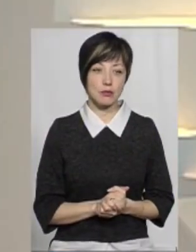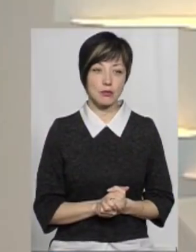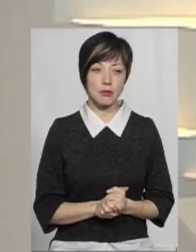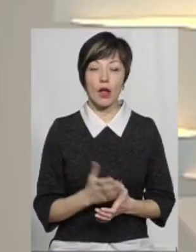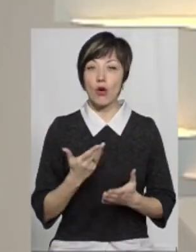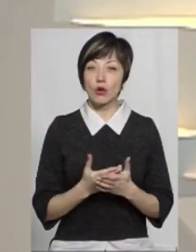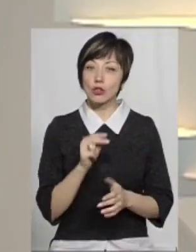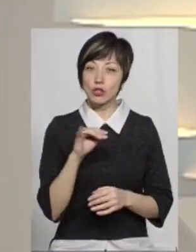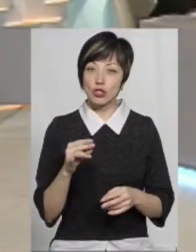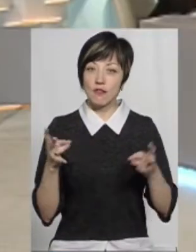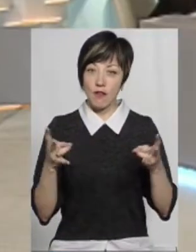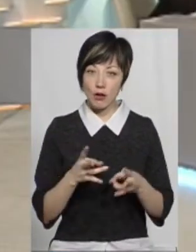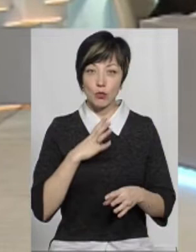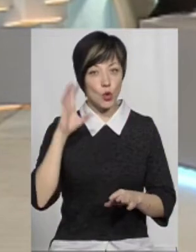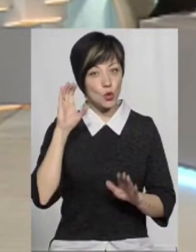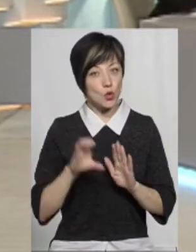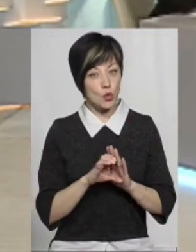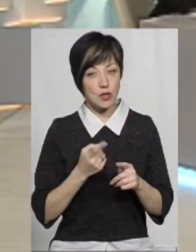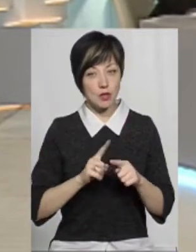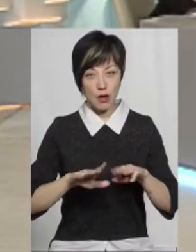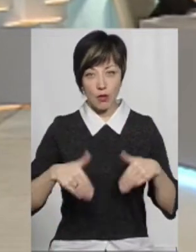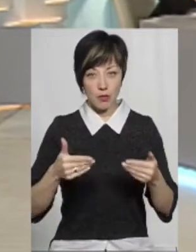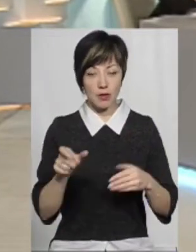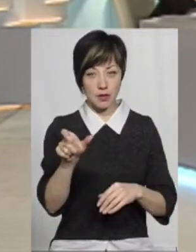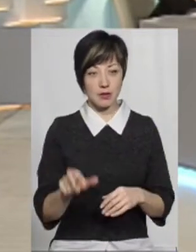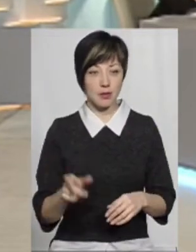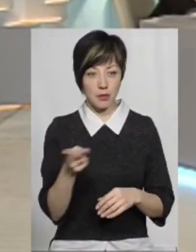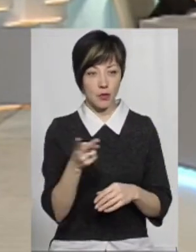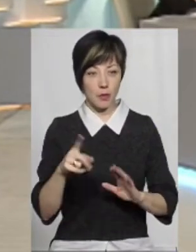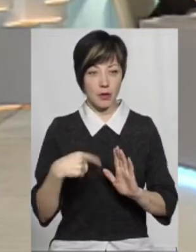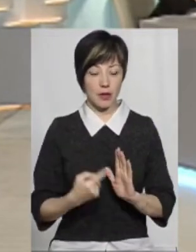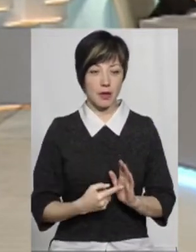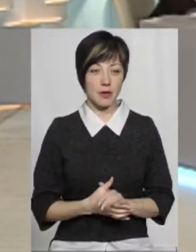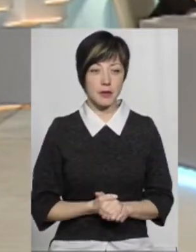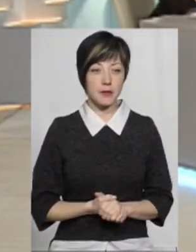От чи варто було дослухатись? Це до вас обох питання.